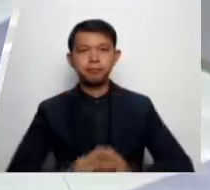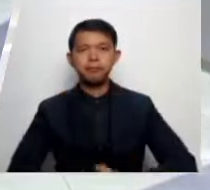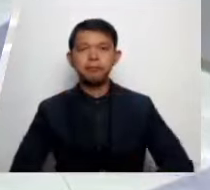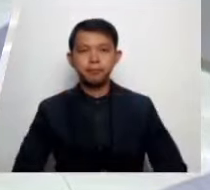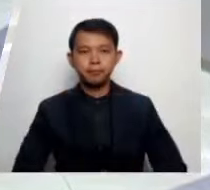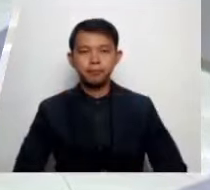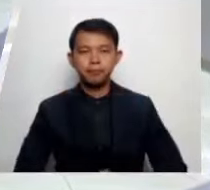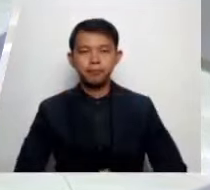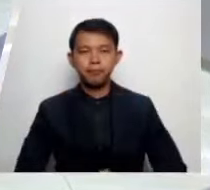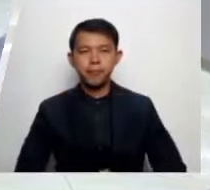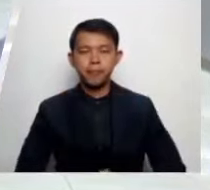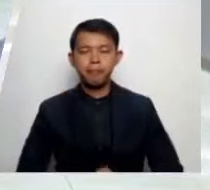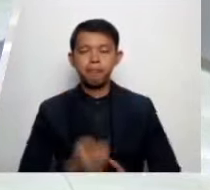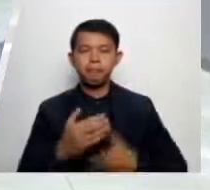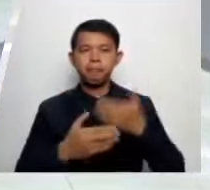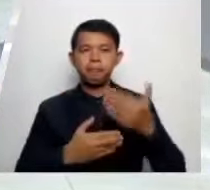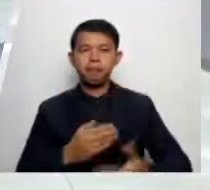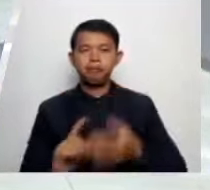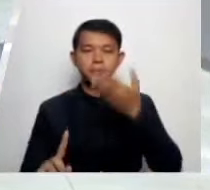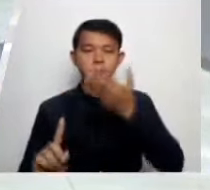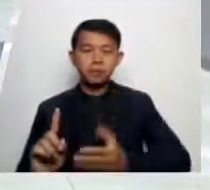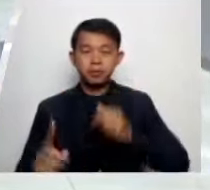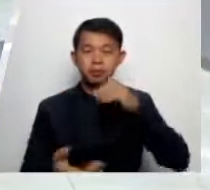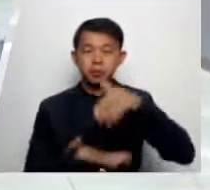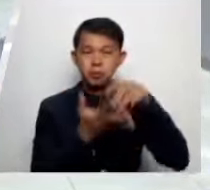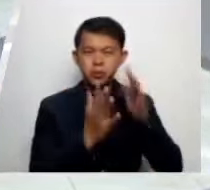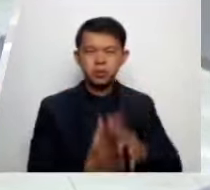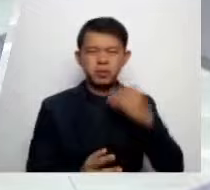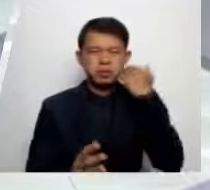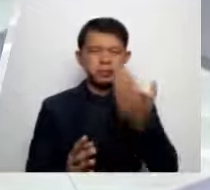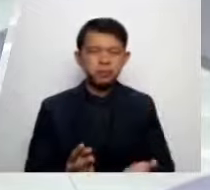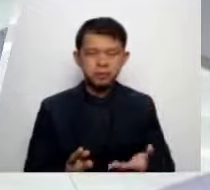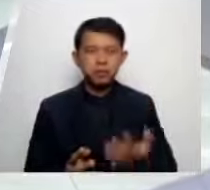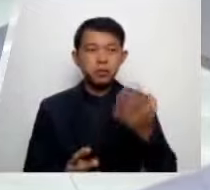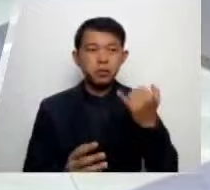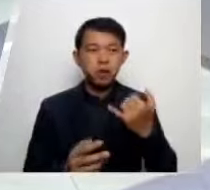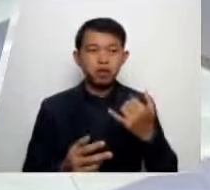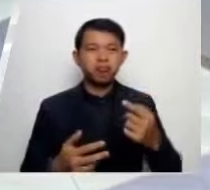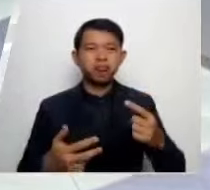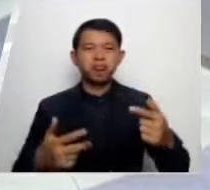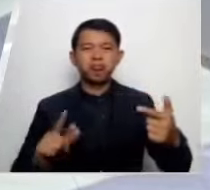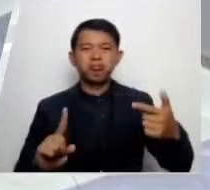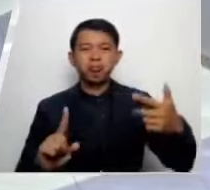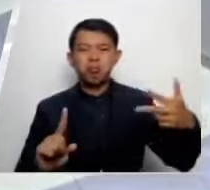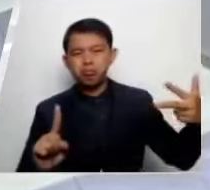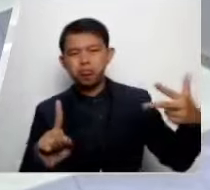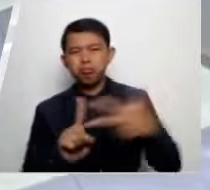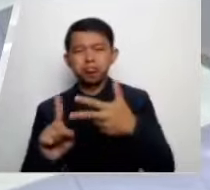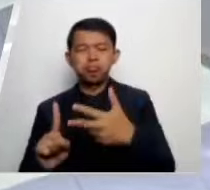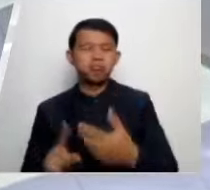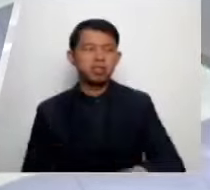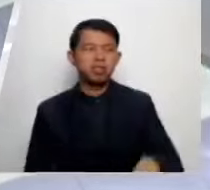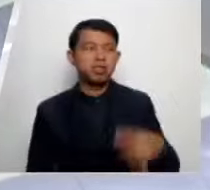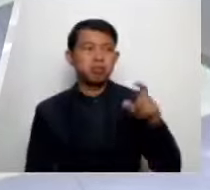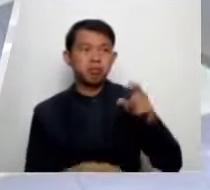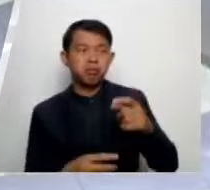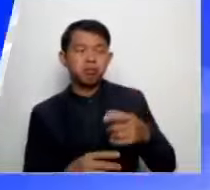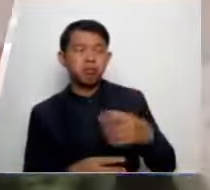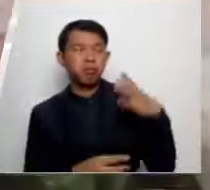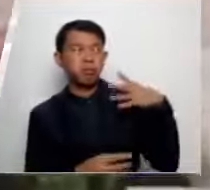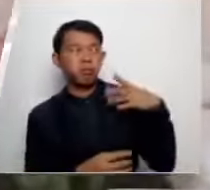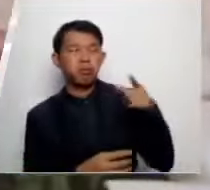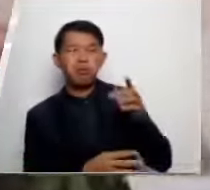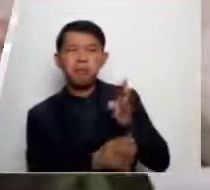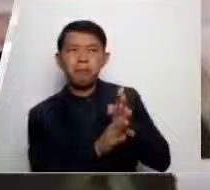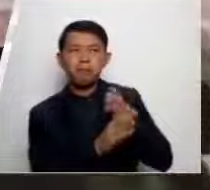Patay isang estudyante sa Zamboanga Del Norte matapos mabangga ng SUV habang naghihintay umano ng bus papasok sa eskwelahan. Tulong-tulong